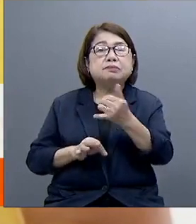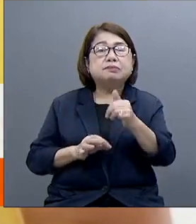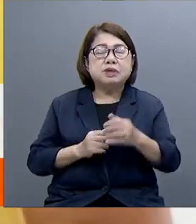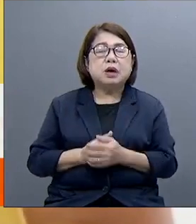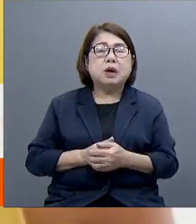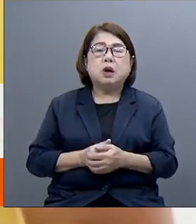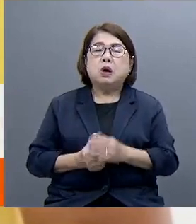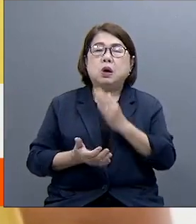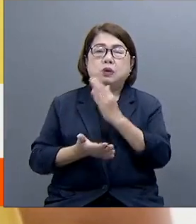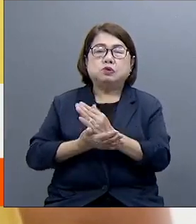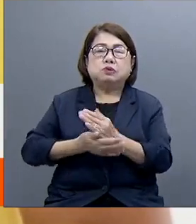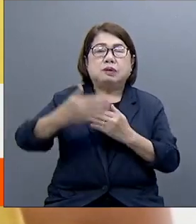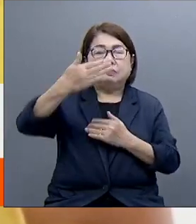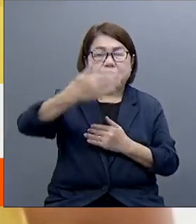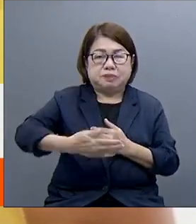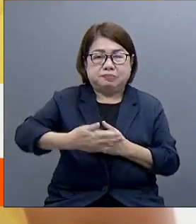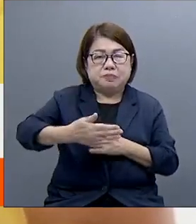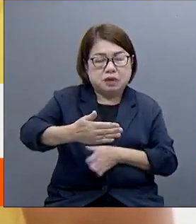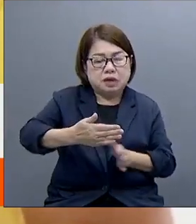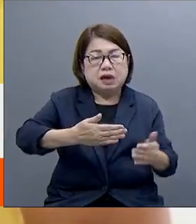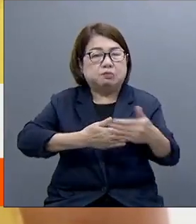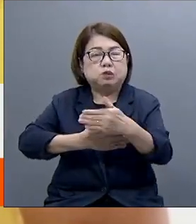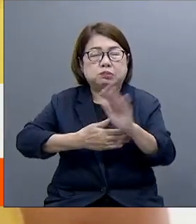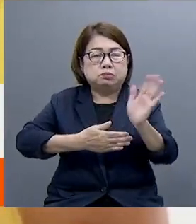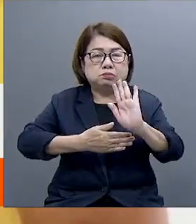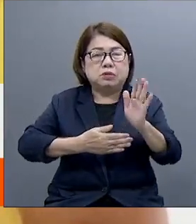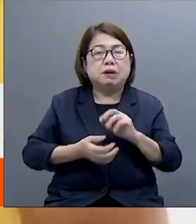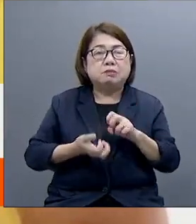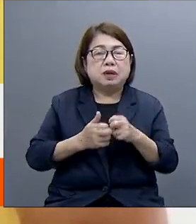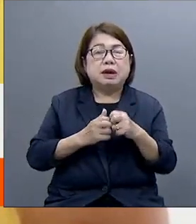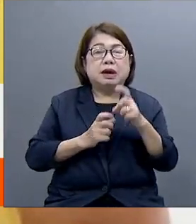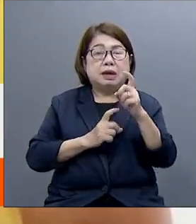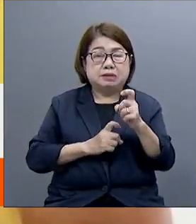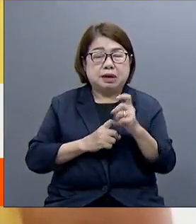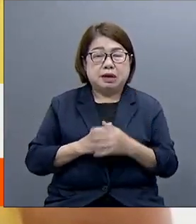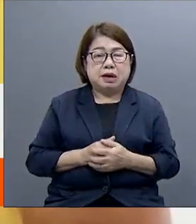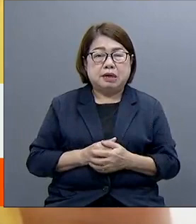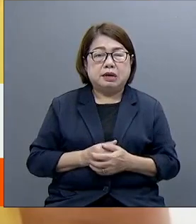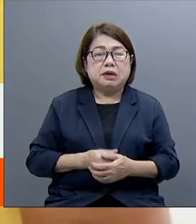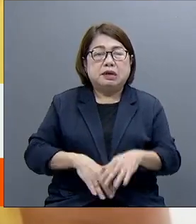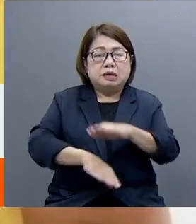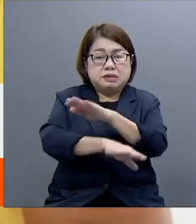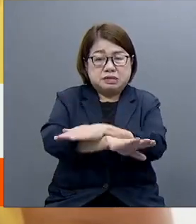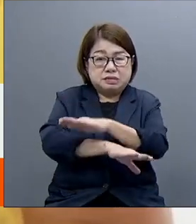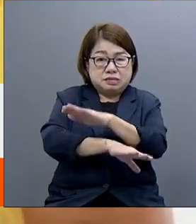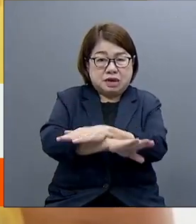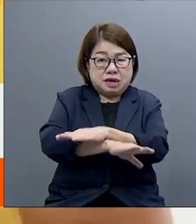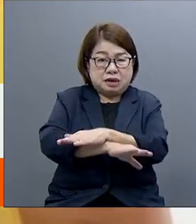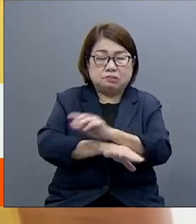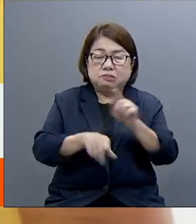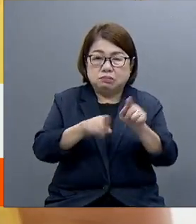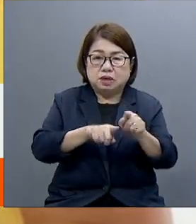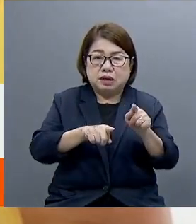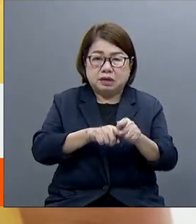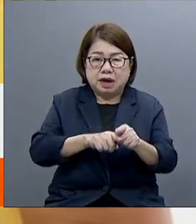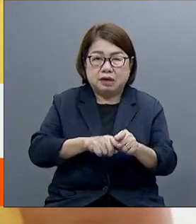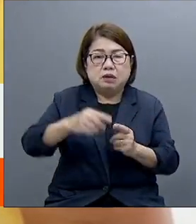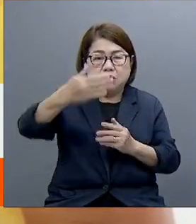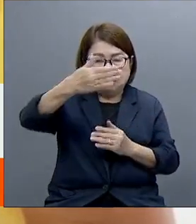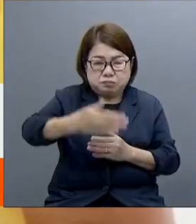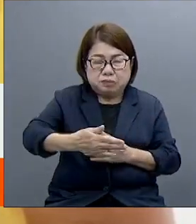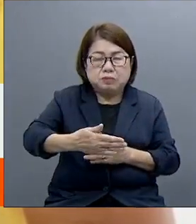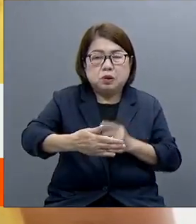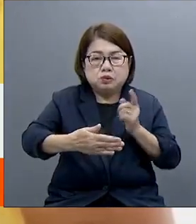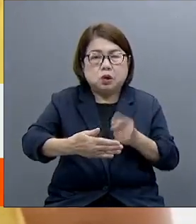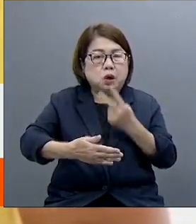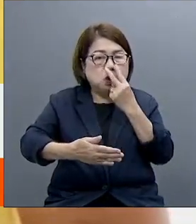กับจุดกลับรถซึ่งเป็นจุดอันตรายบนทางหลวงปิดทางร่วมทางแยกนะครับให้เราจัดหาจุดกลับร